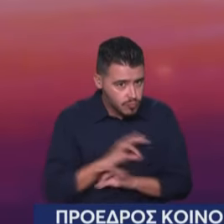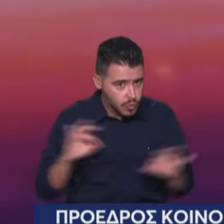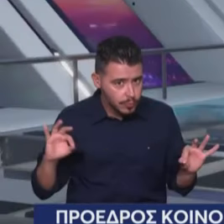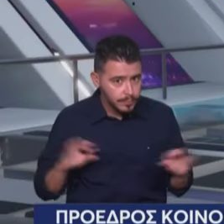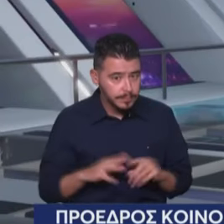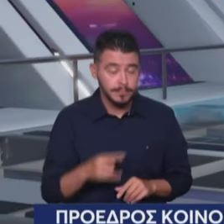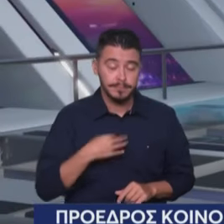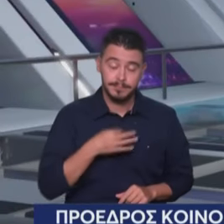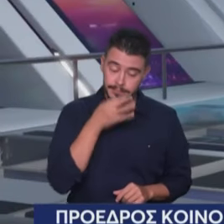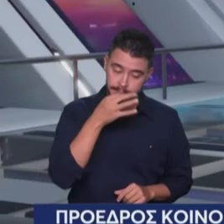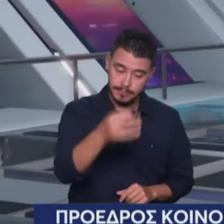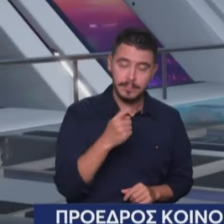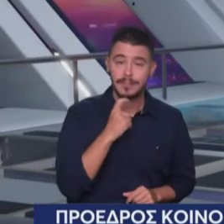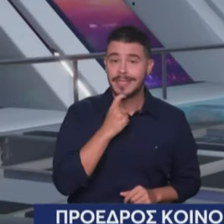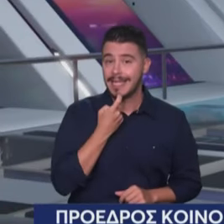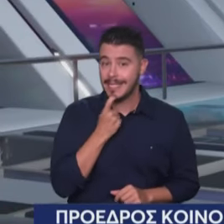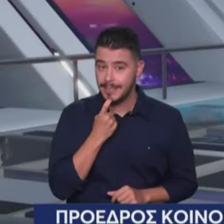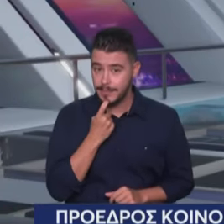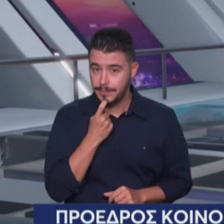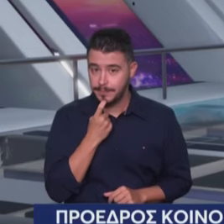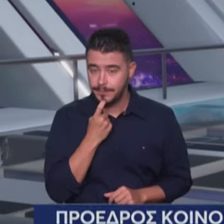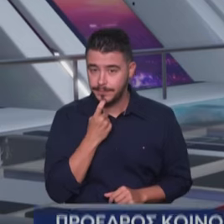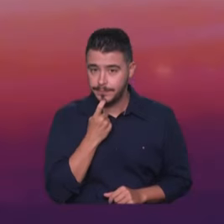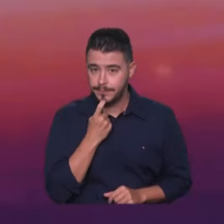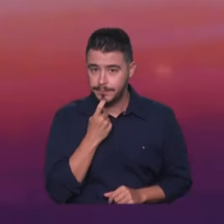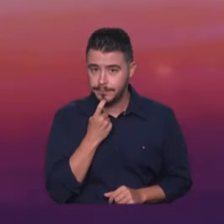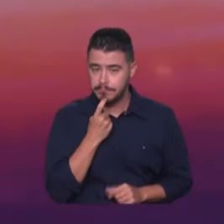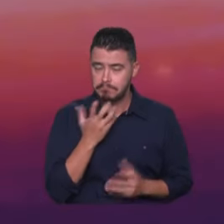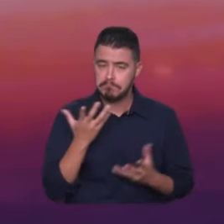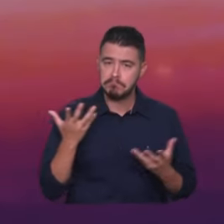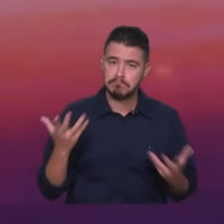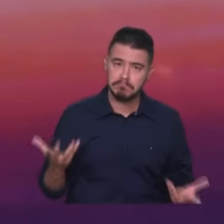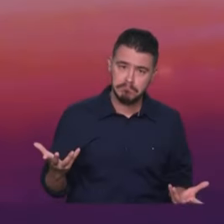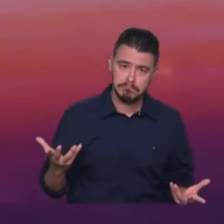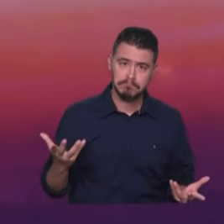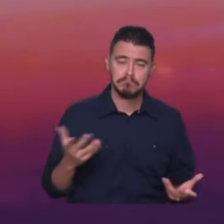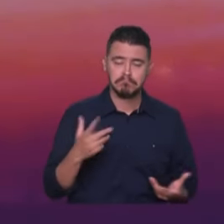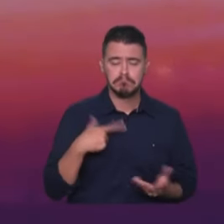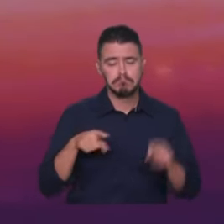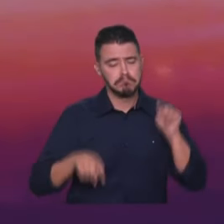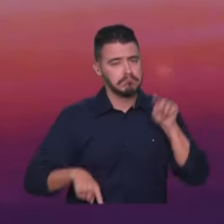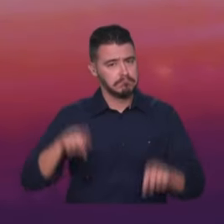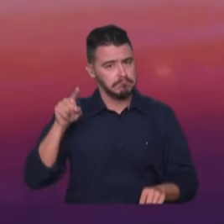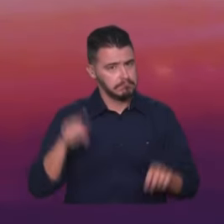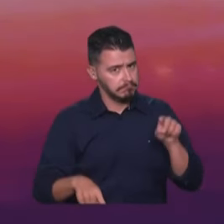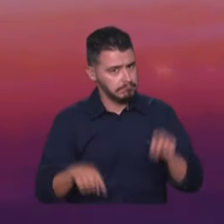Στέφανος Κασελάκης έχει σε μία ή δύο περιπτώσεις εκφωνήσει την